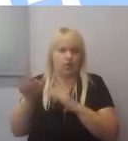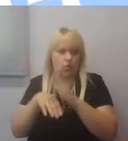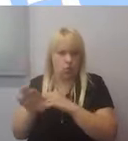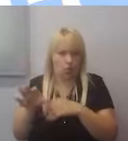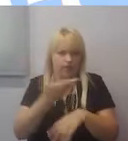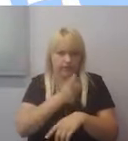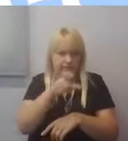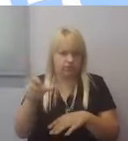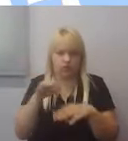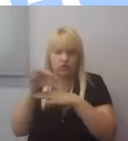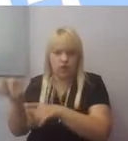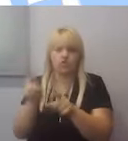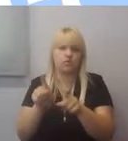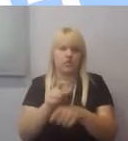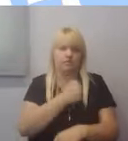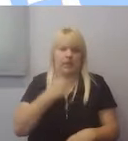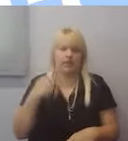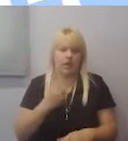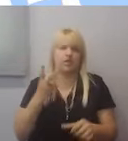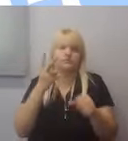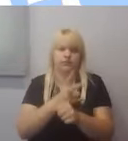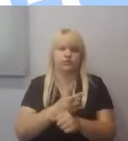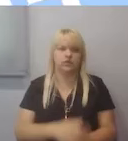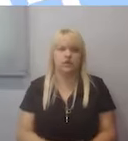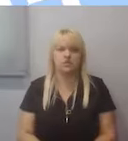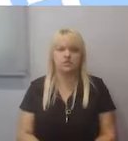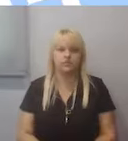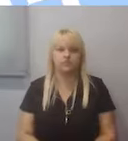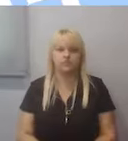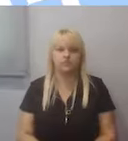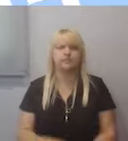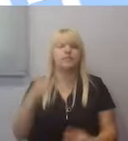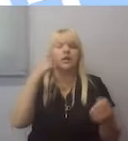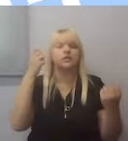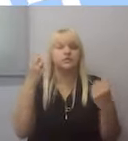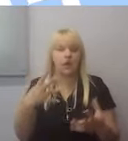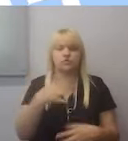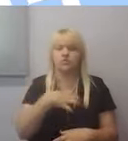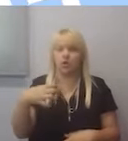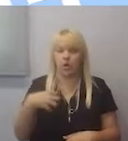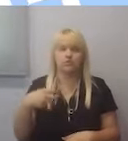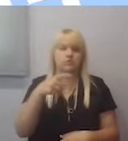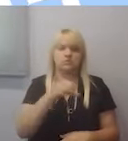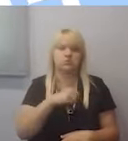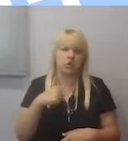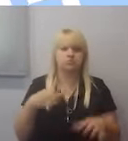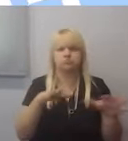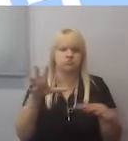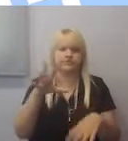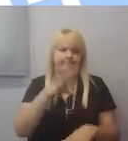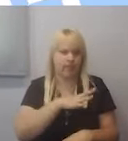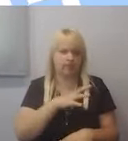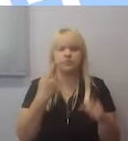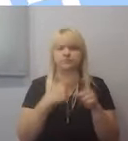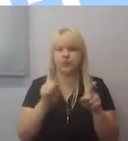kādas militārās funkcijas skaidrs ka pašvaldība to nevar viena pati organizēt un tāpēc arī ir ir